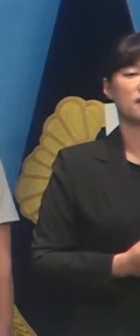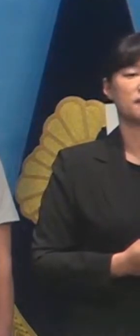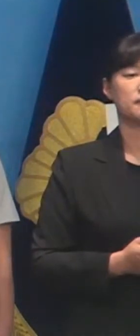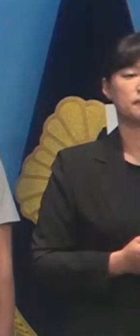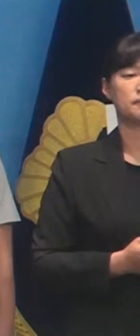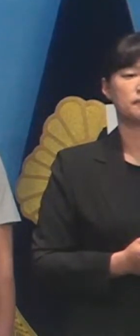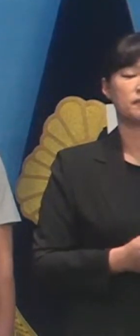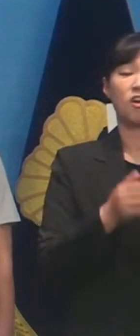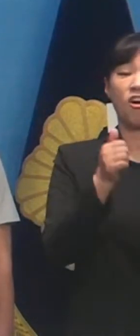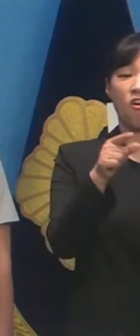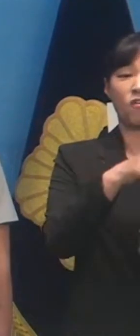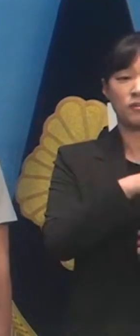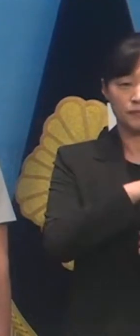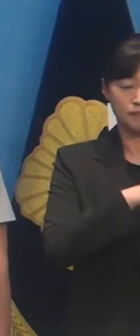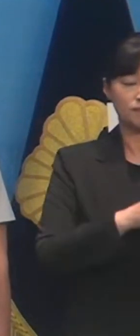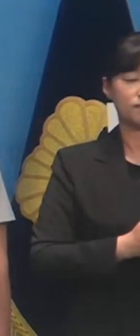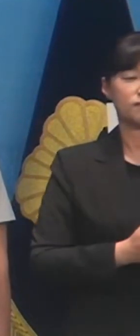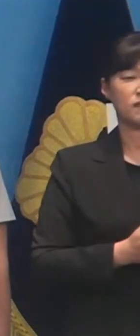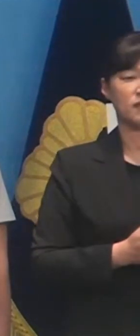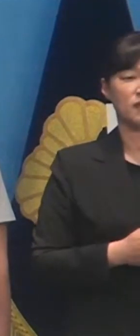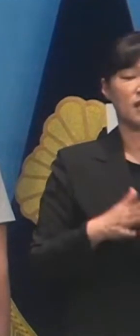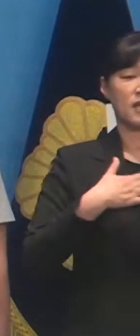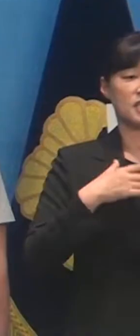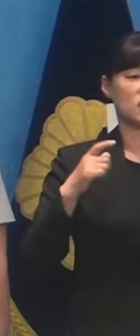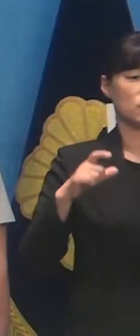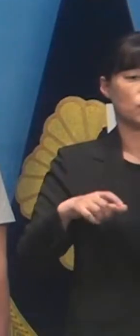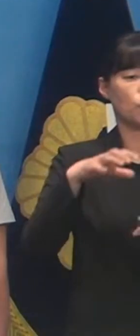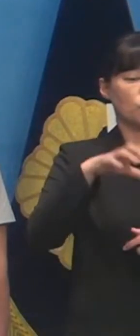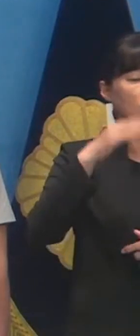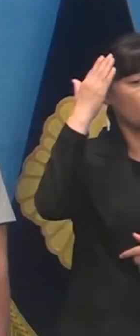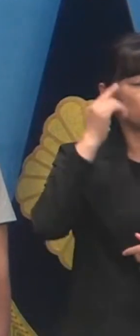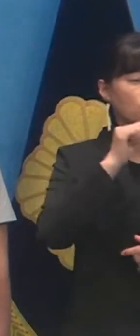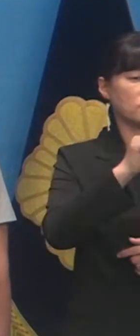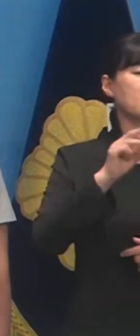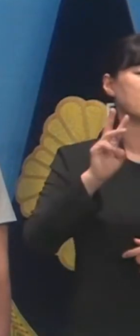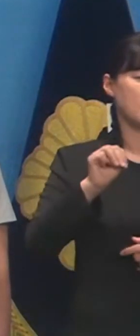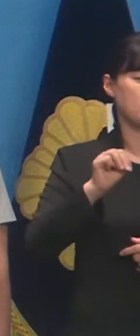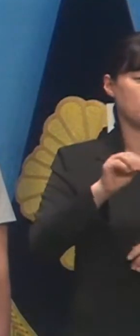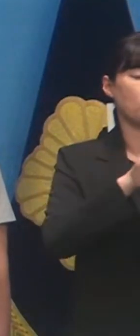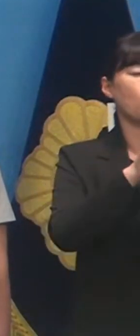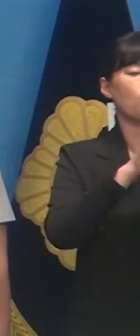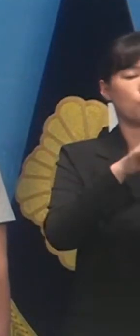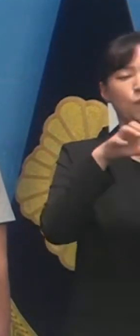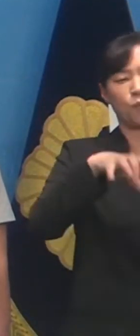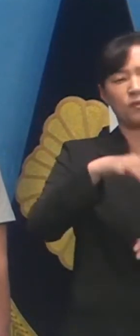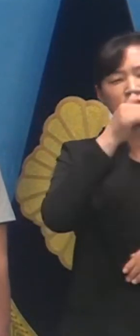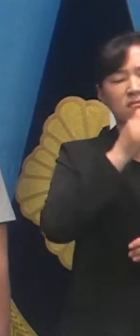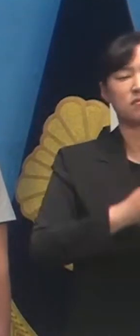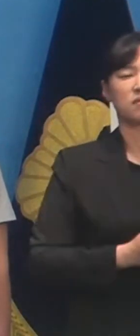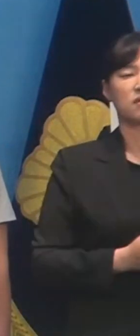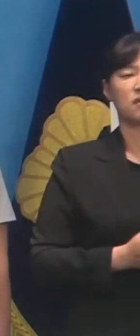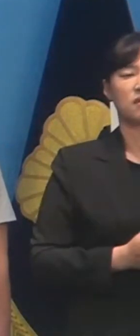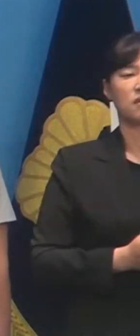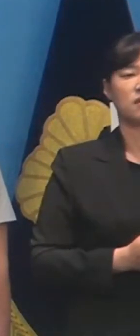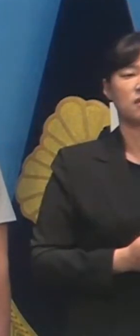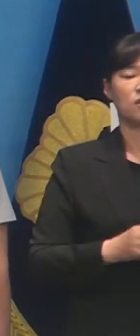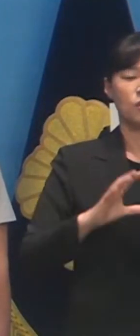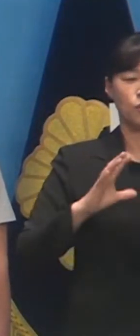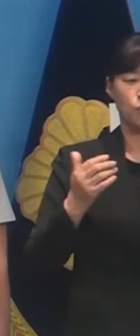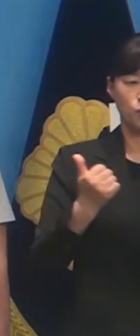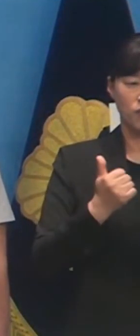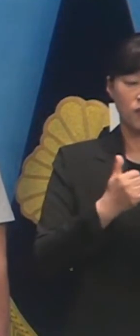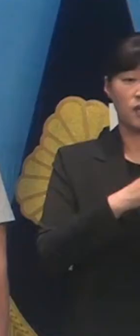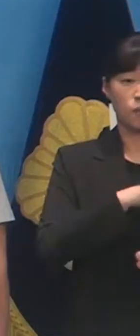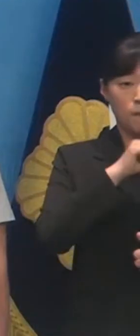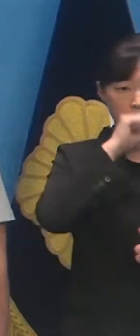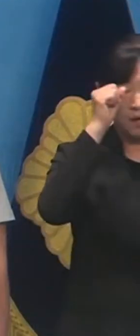창성상군 고승무원입니다. 제 지역구에도 한국GM 창공장이 있습니다. 그래서 국회의원이